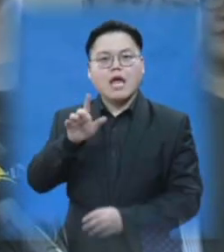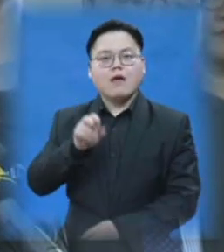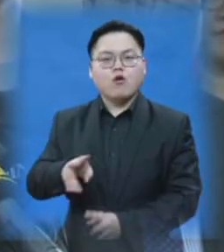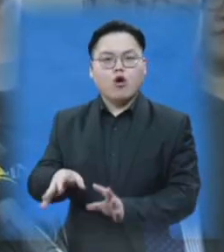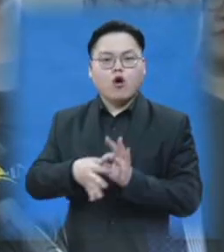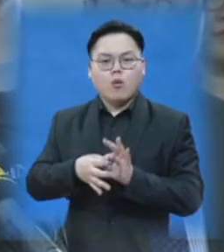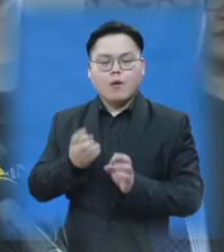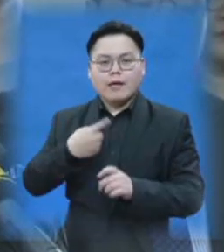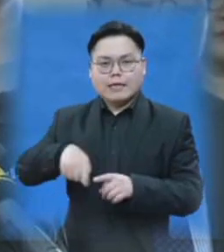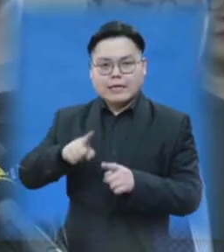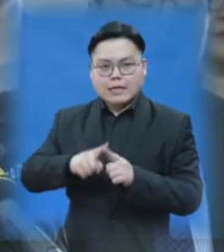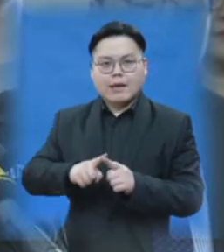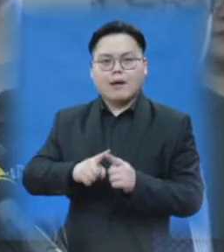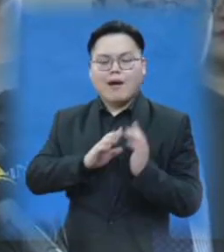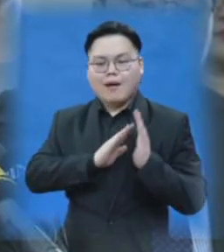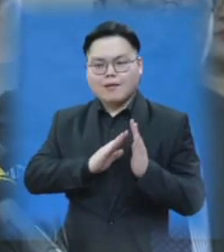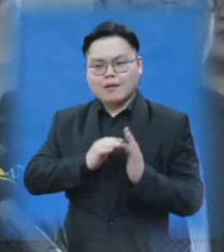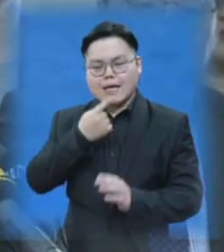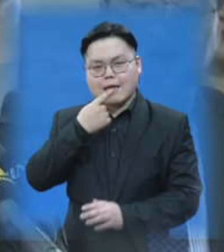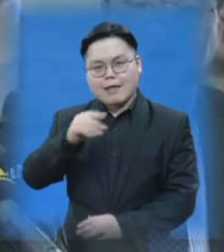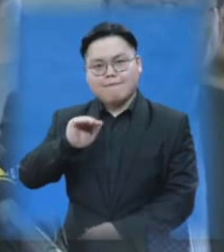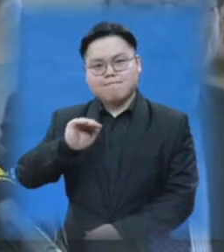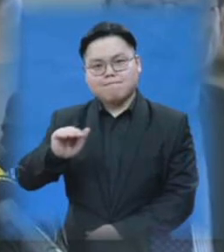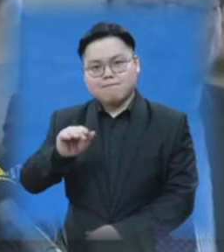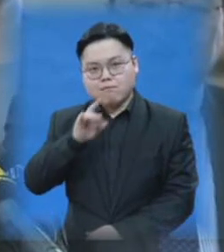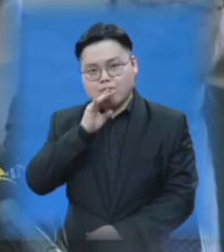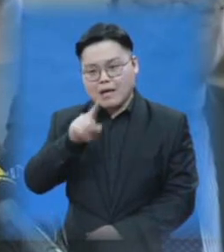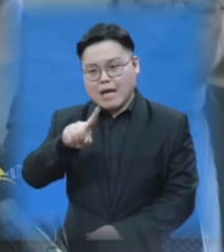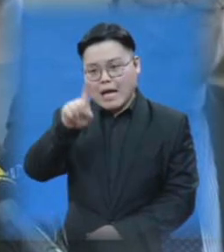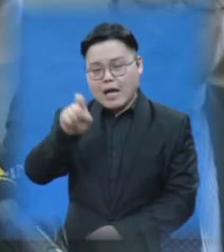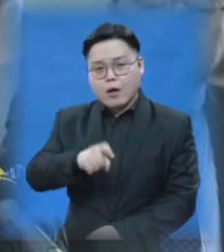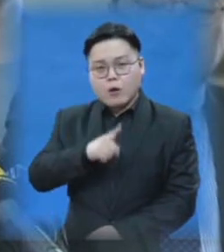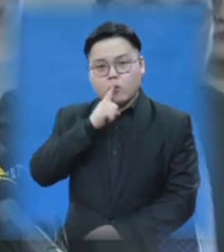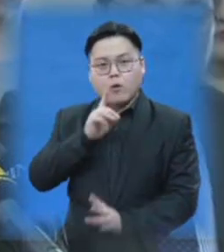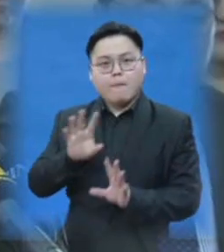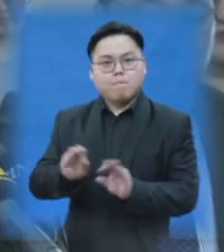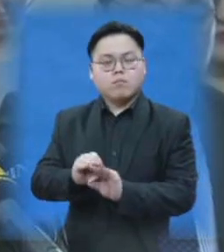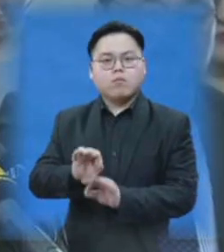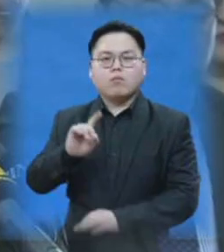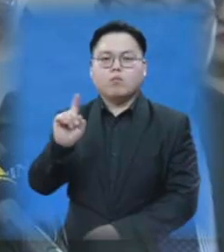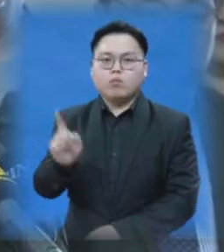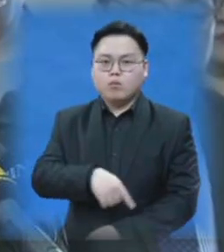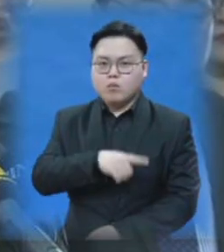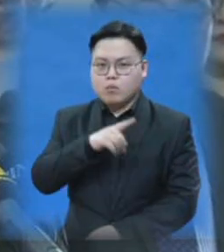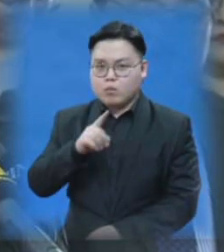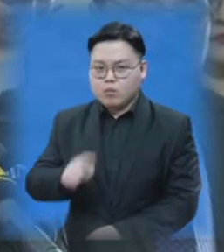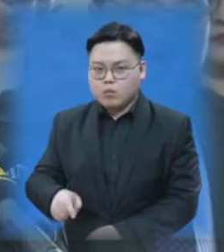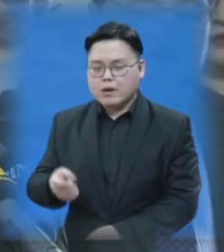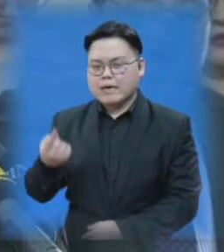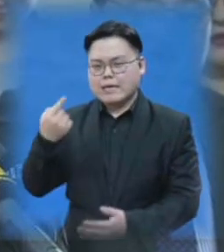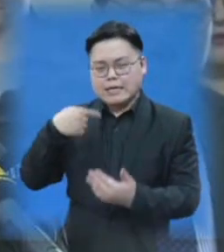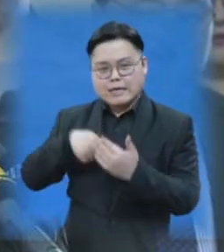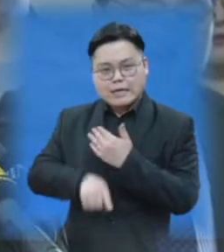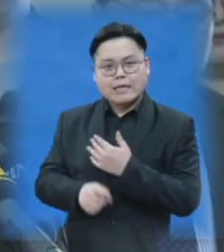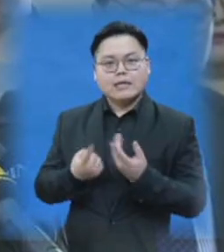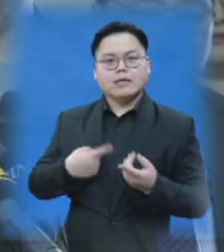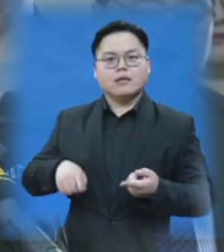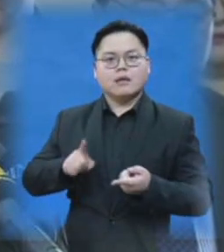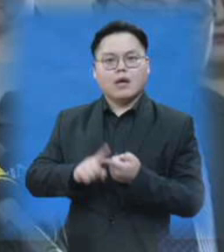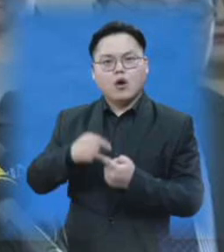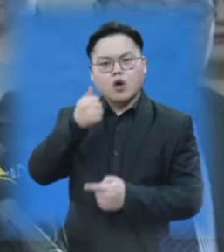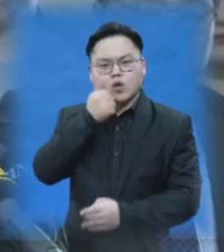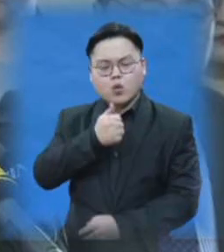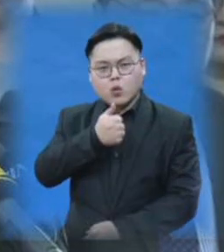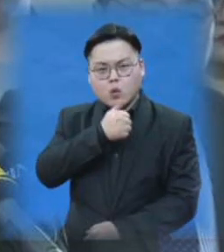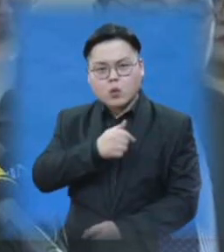байр суурь бидний өмнө илэрхийлж байсан. Энэ асуудлыг ингэж өнгөрөөж болохгүй. Эндээс орж ирж байгаа ард нь бол асар хэмжээний нууц